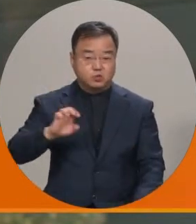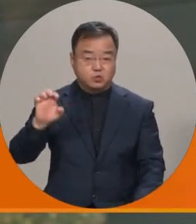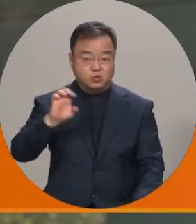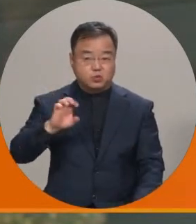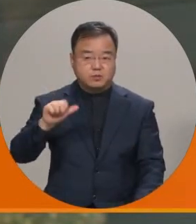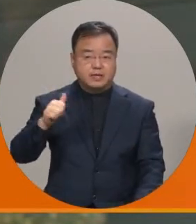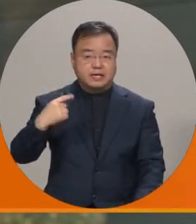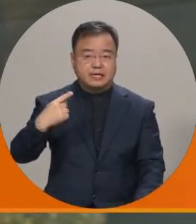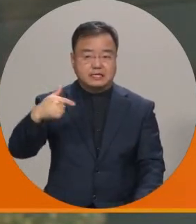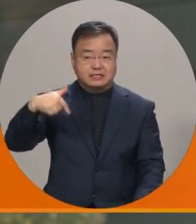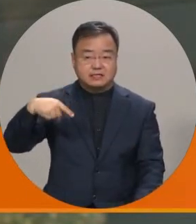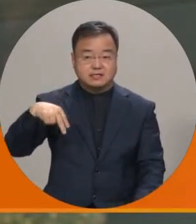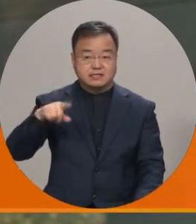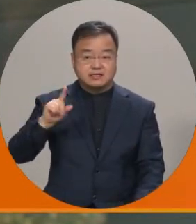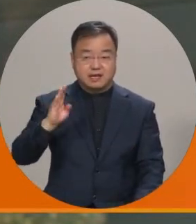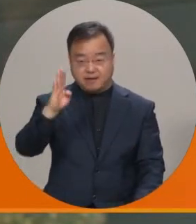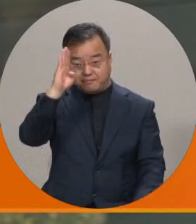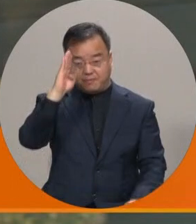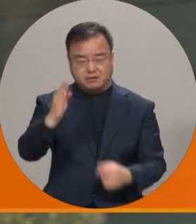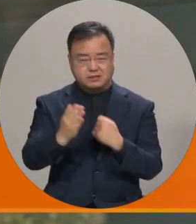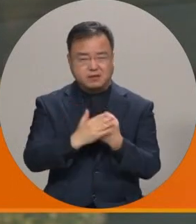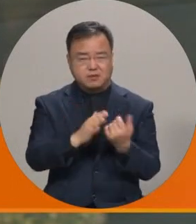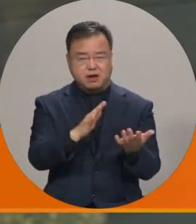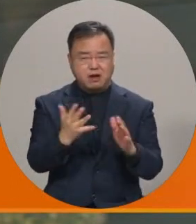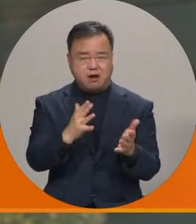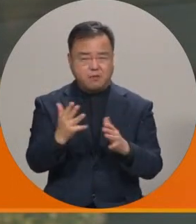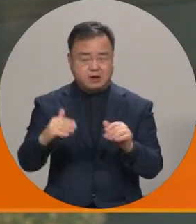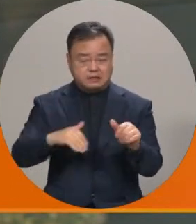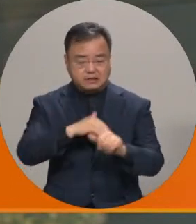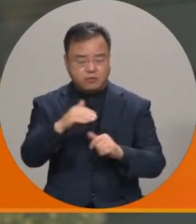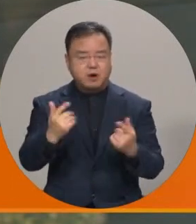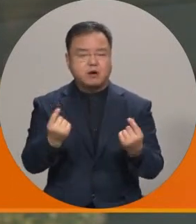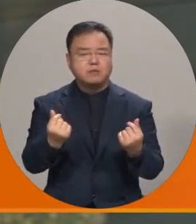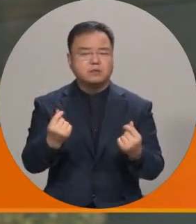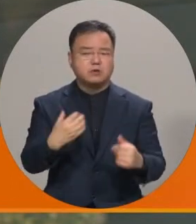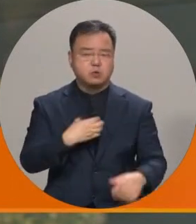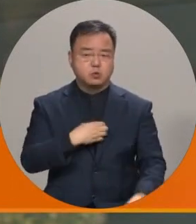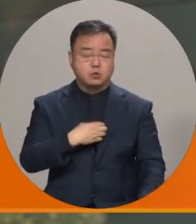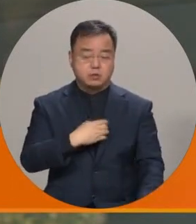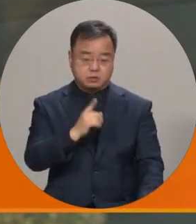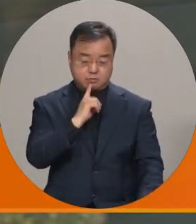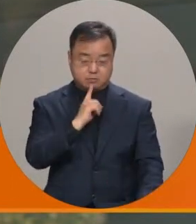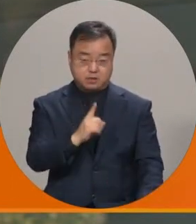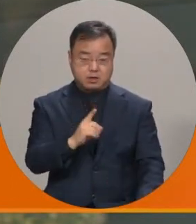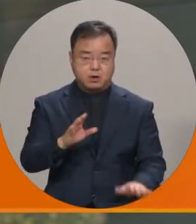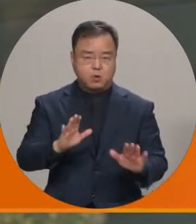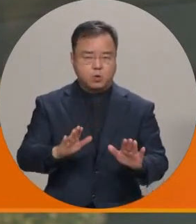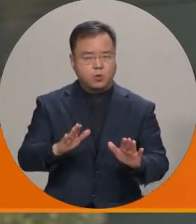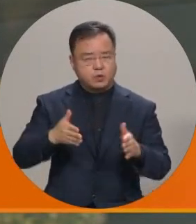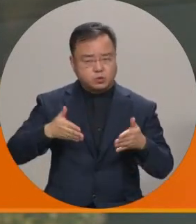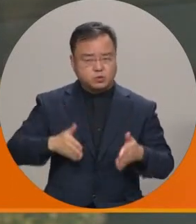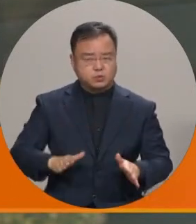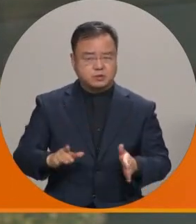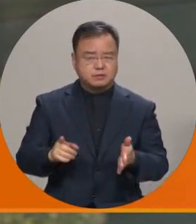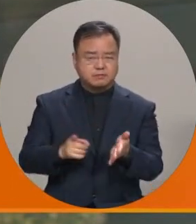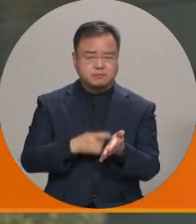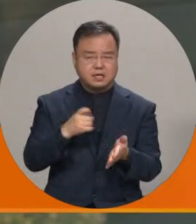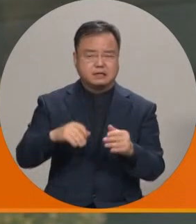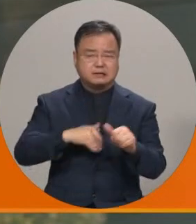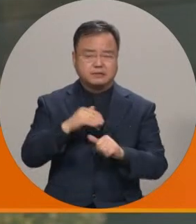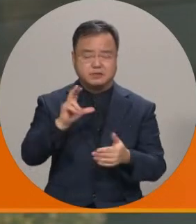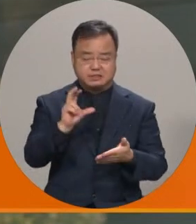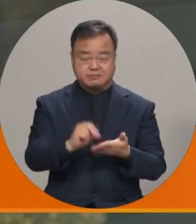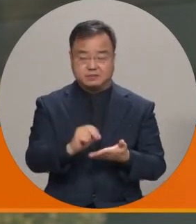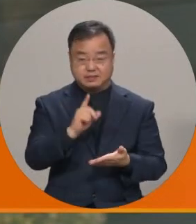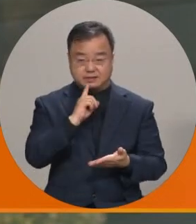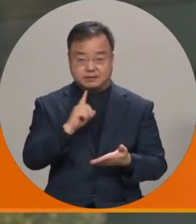논평을 내놨습니다이 저출생 문제가 그만큼 심각한 건데요 이런 가운데 합계 출산율이 올해